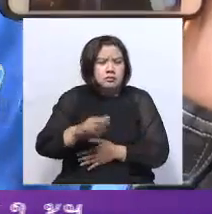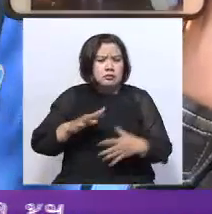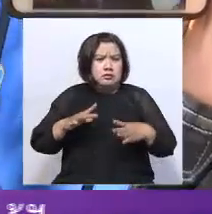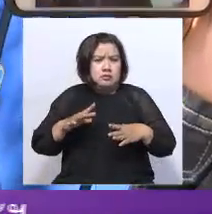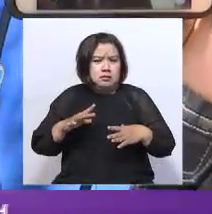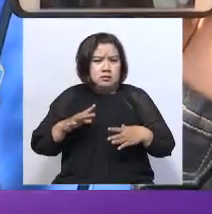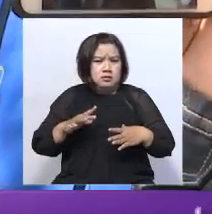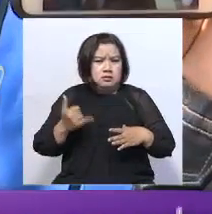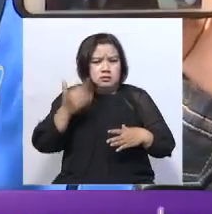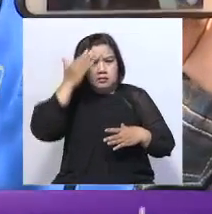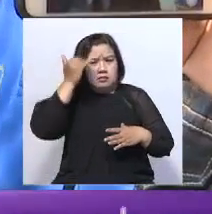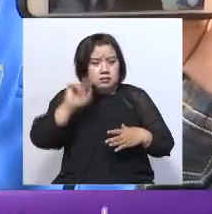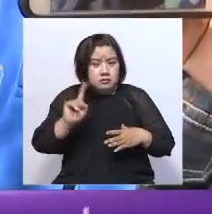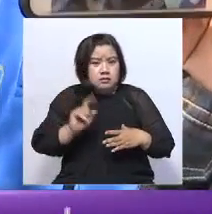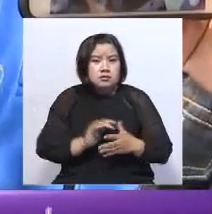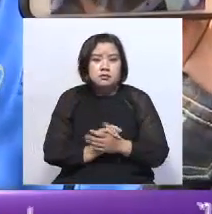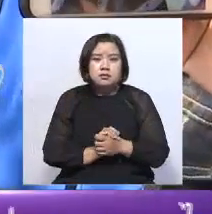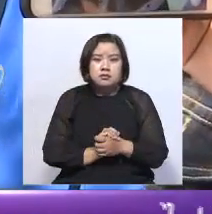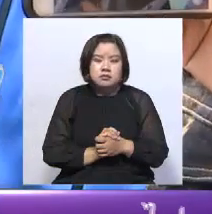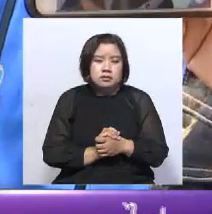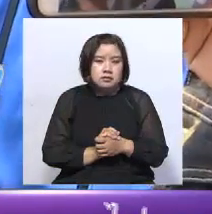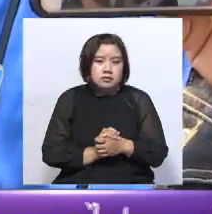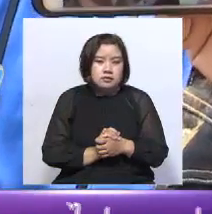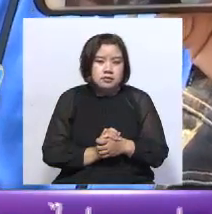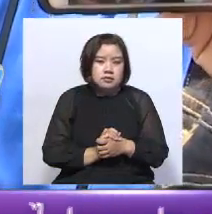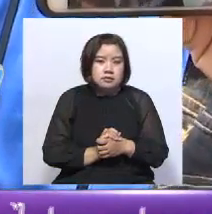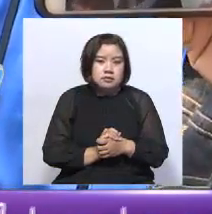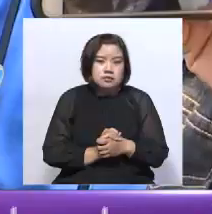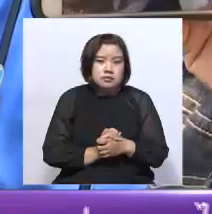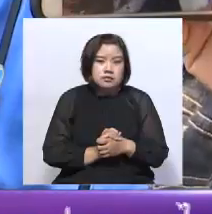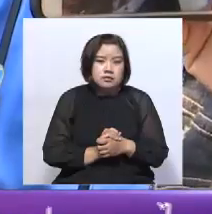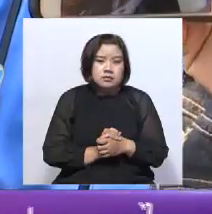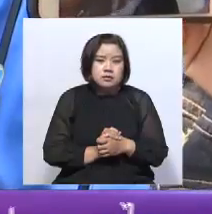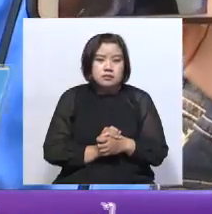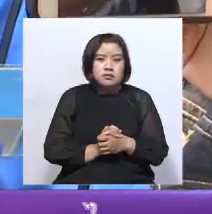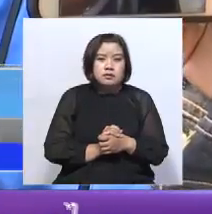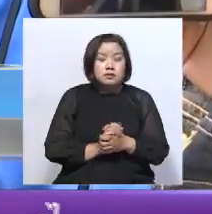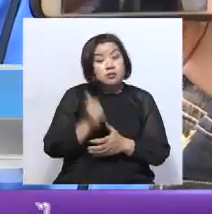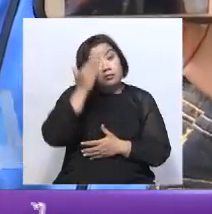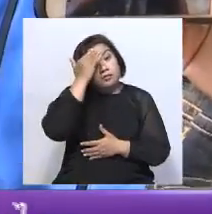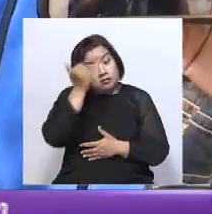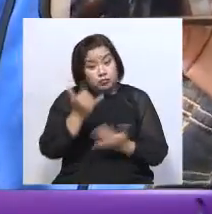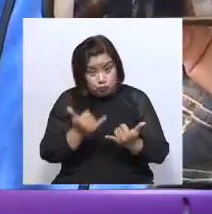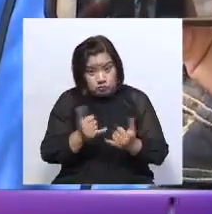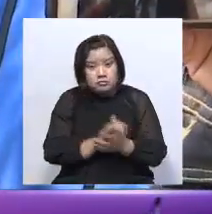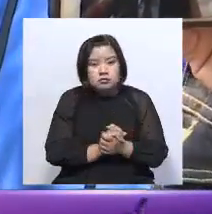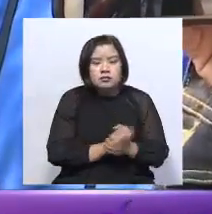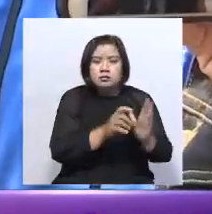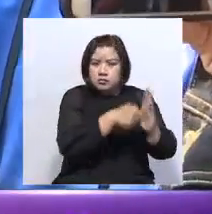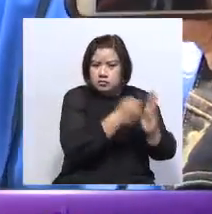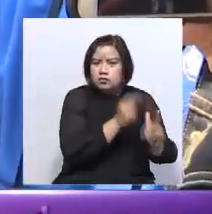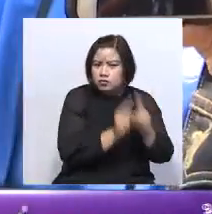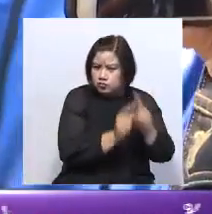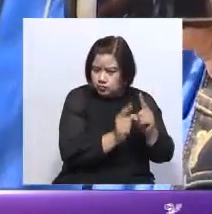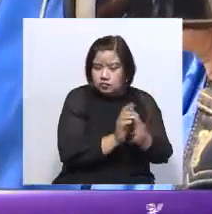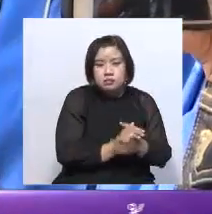ช่วยเอื้อรัฐหน่อย จำเป็นต้องออกเป็นมาตรา44 ยังไม่ถึงขั้นที่จะไปสู่ขั้นนั้นเอาหลักการว่า1ควร